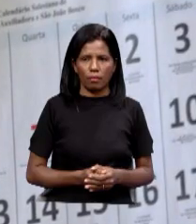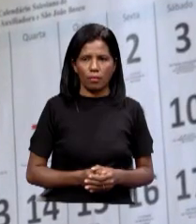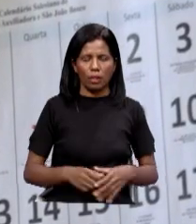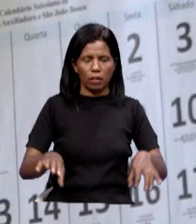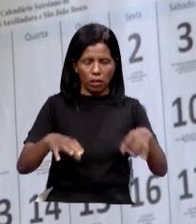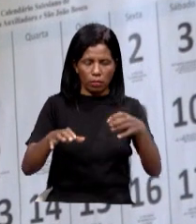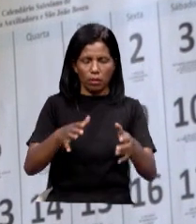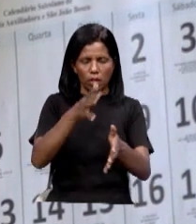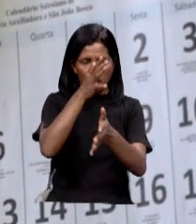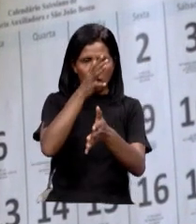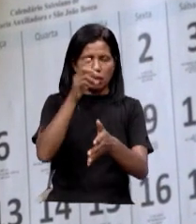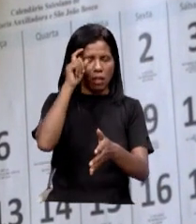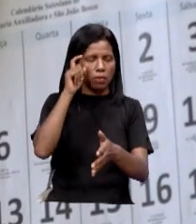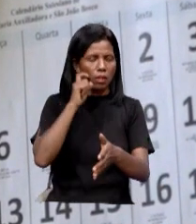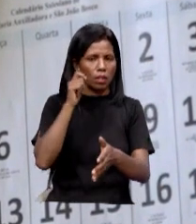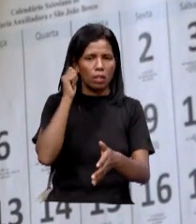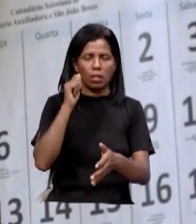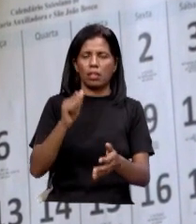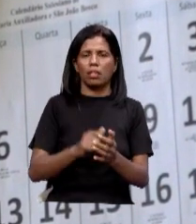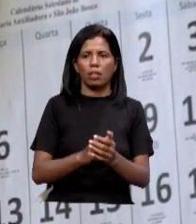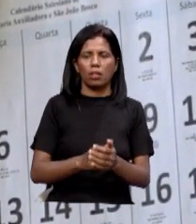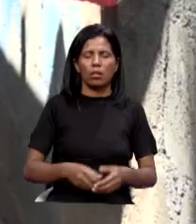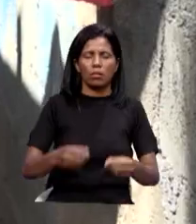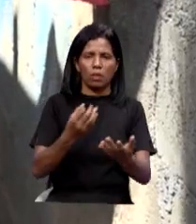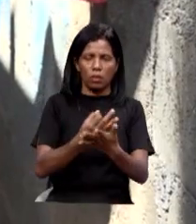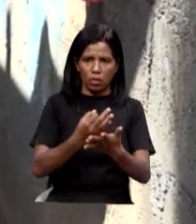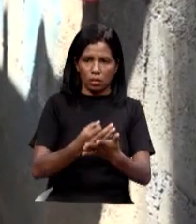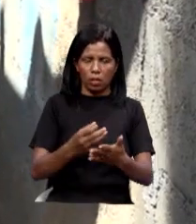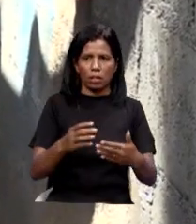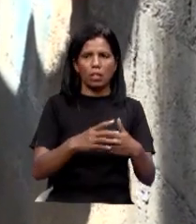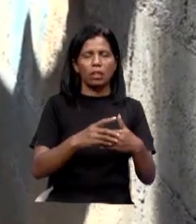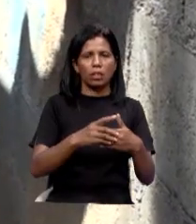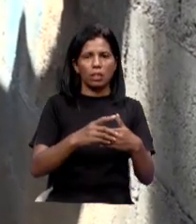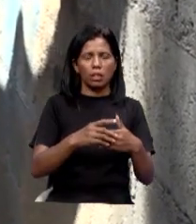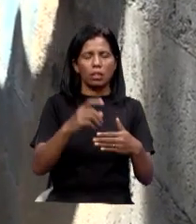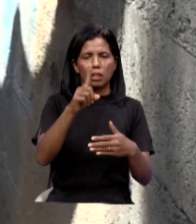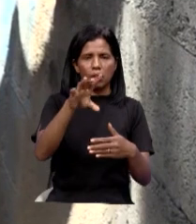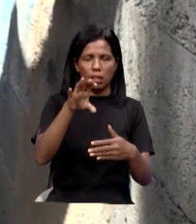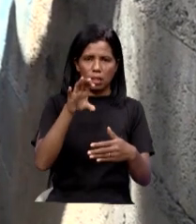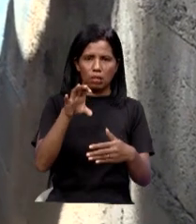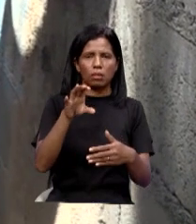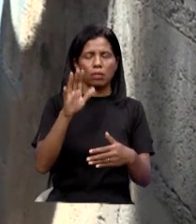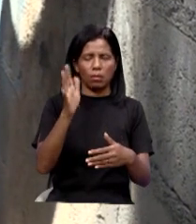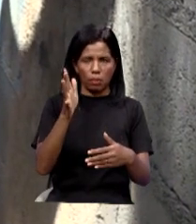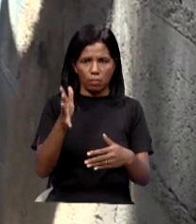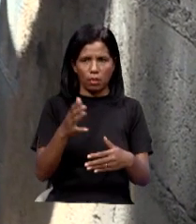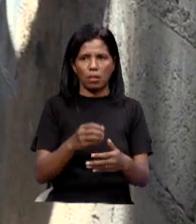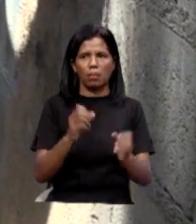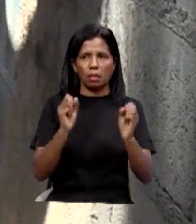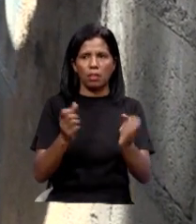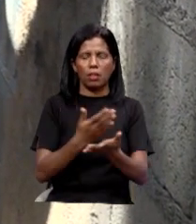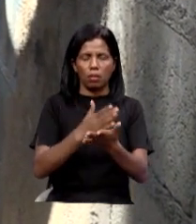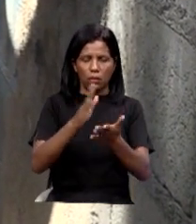ne mah hansa sekian hansa hola ne puah hansa 150. Antam hola hansa sore ami han sore nanti hola